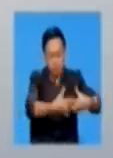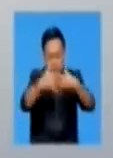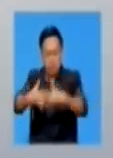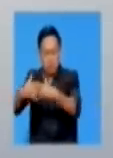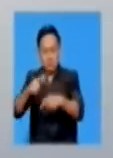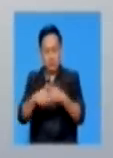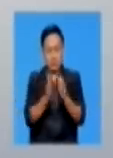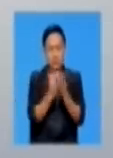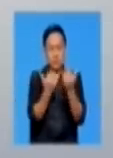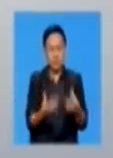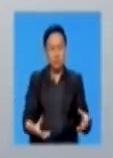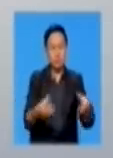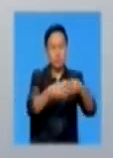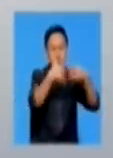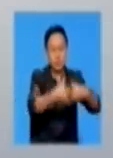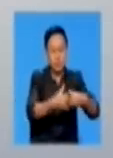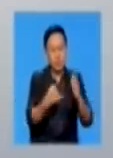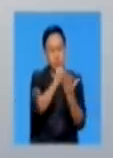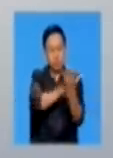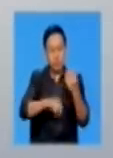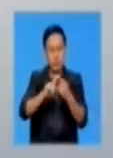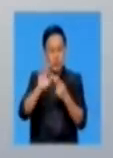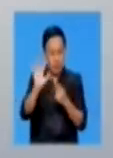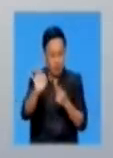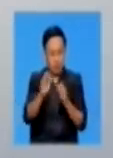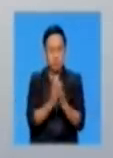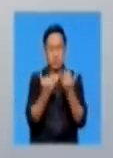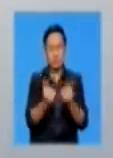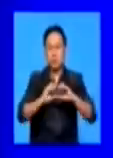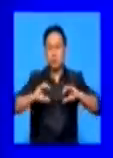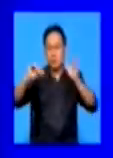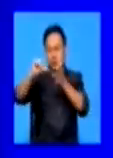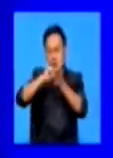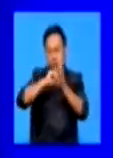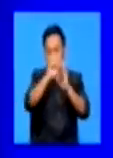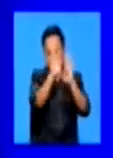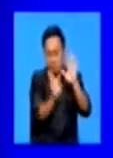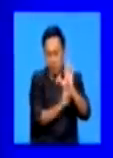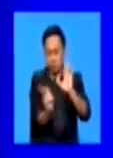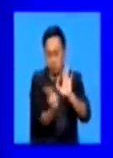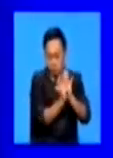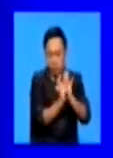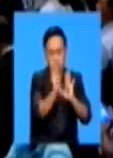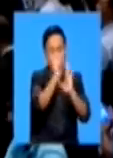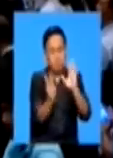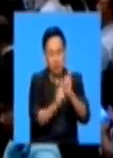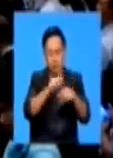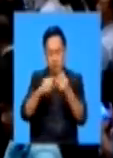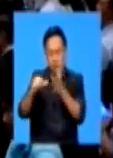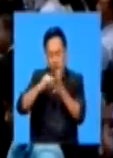ดการจัดตั้งซูเปอร์คลัสเตอร์ใน9จังหวัดนะครับซึ่งรัฐบาลได้แก้ไขกฎระเบียบปรับปรุงกฎหมายให้มีความเป็นสากลจำนว